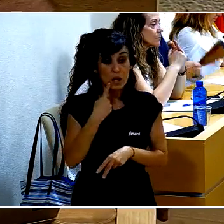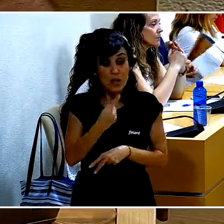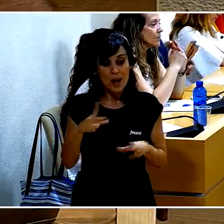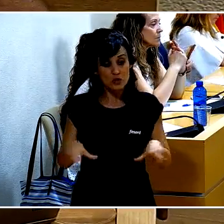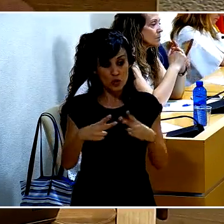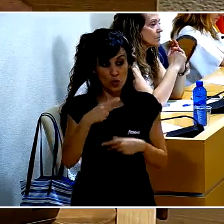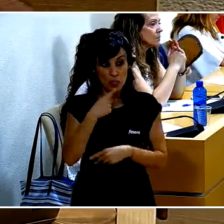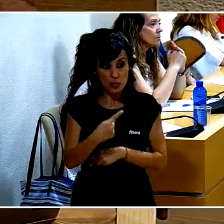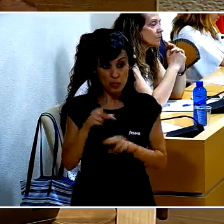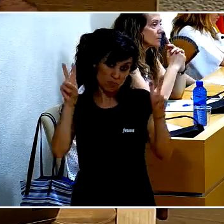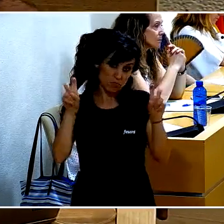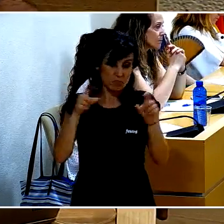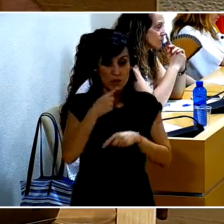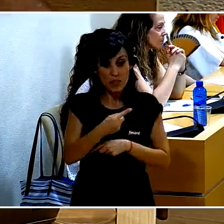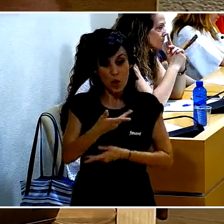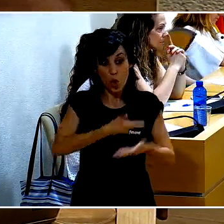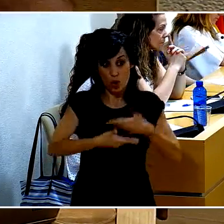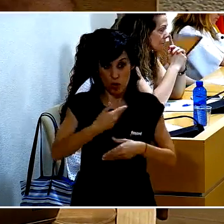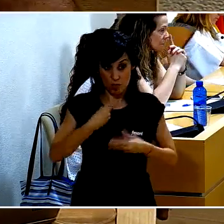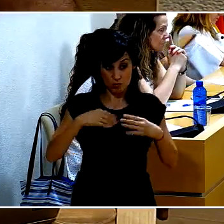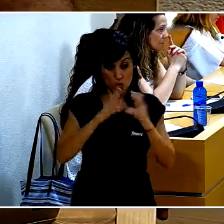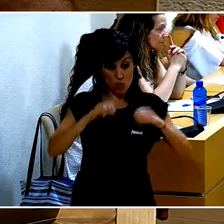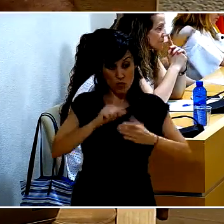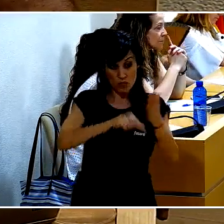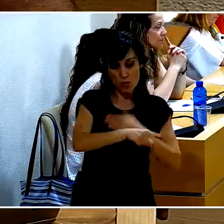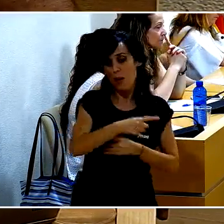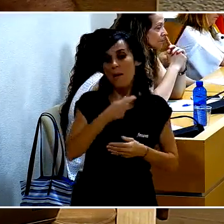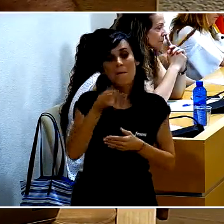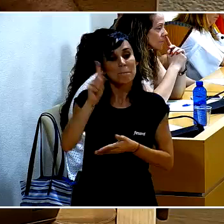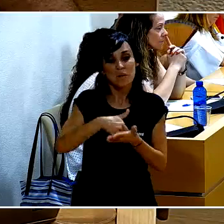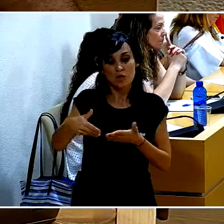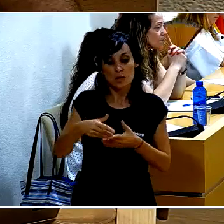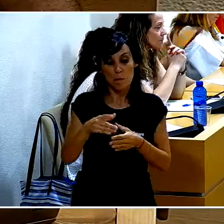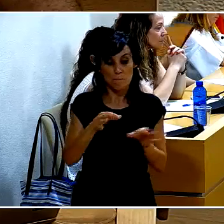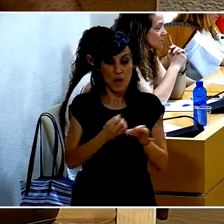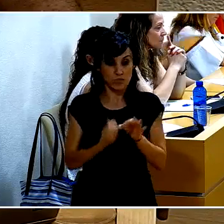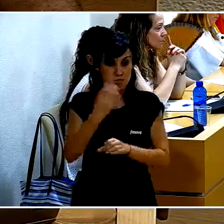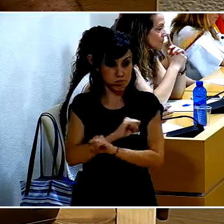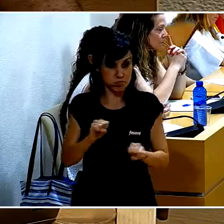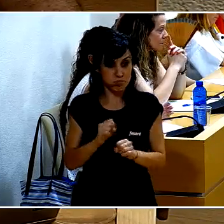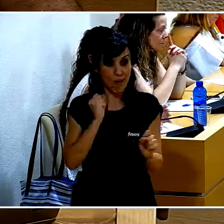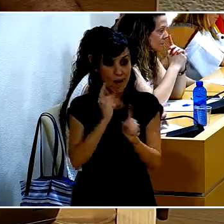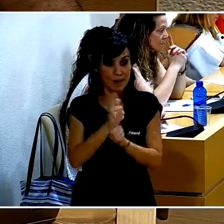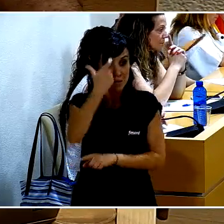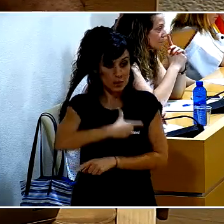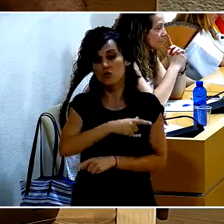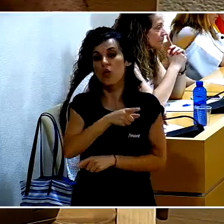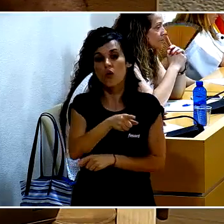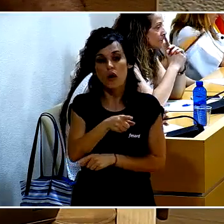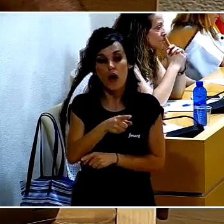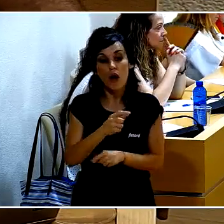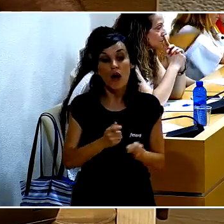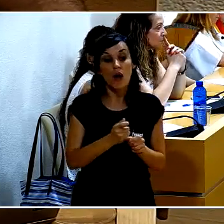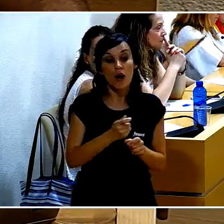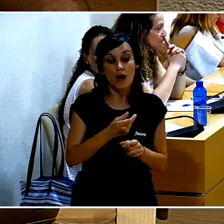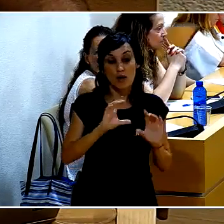associació, en la qual estem col·laborant per firmar este conveni, milions de mines d'antipersona que el govern espanyol li ven al poble marroquí.